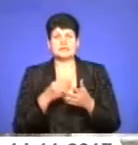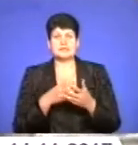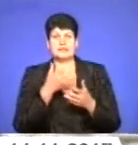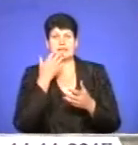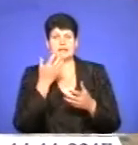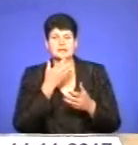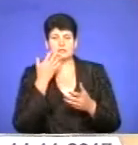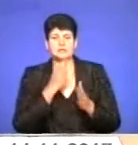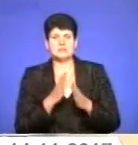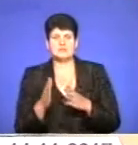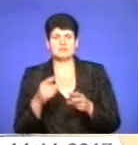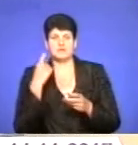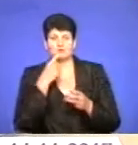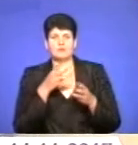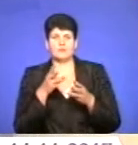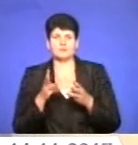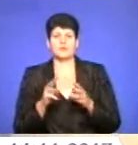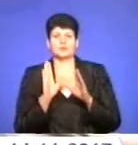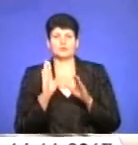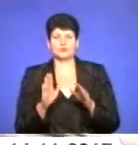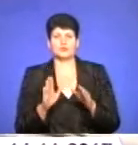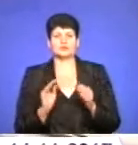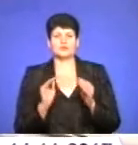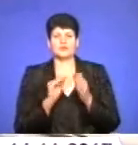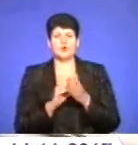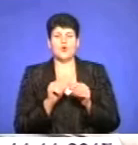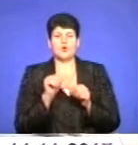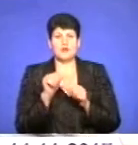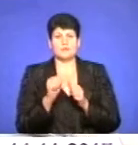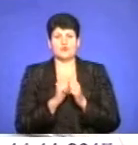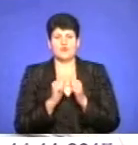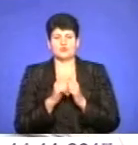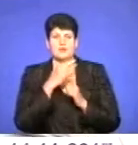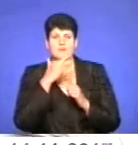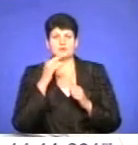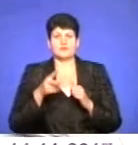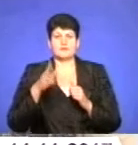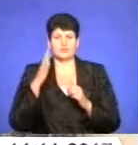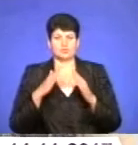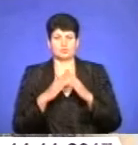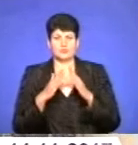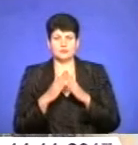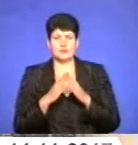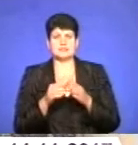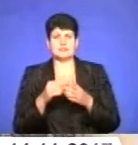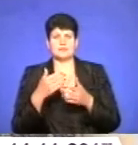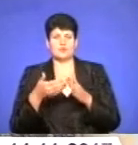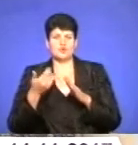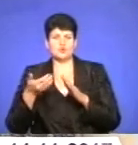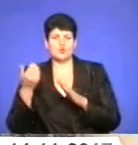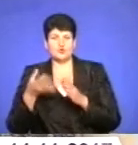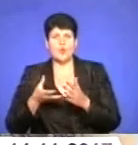систем автономного опалення формуватимуть і встановлюватимуть окремо для кожного багатоквартирного будинку, а за прострочену